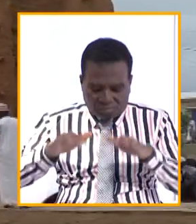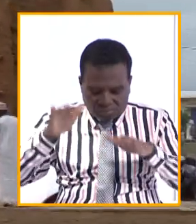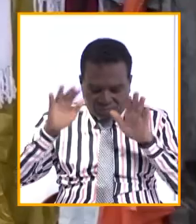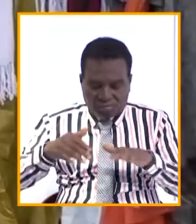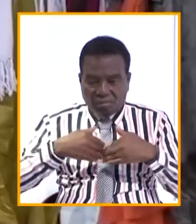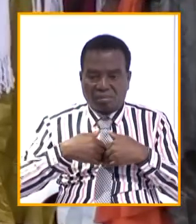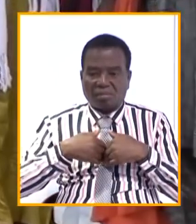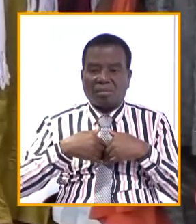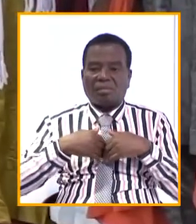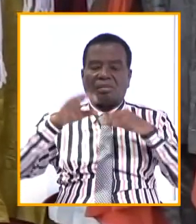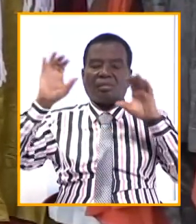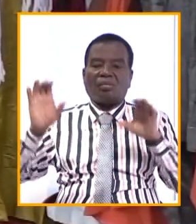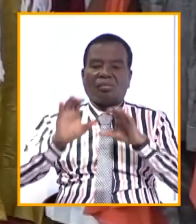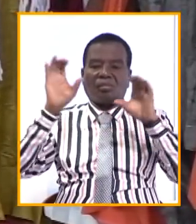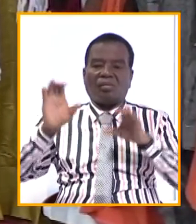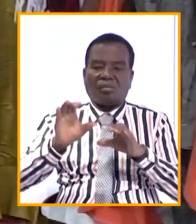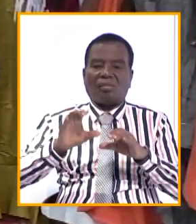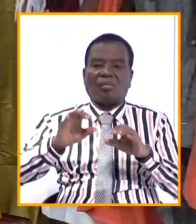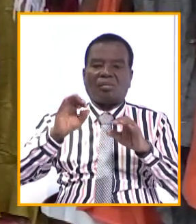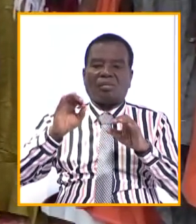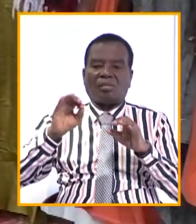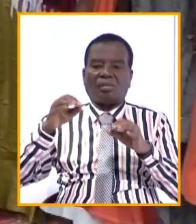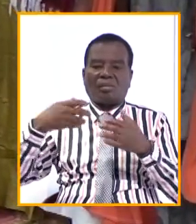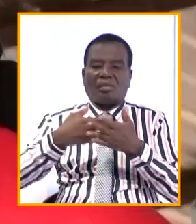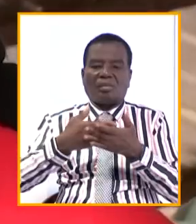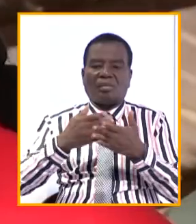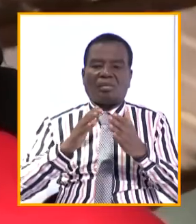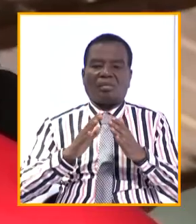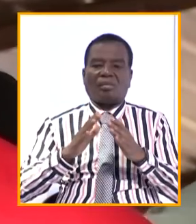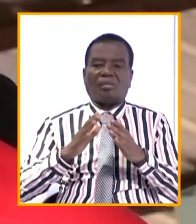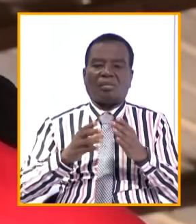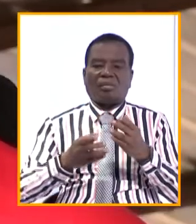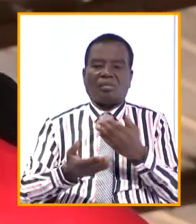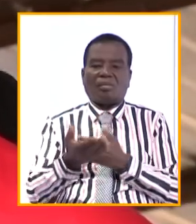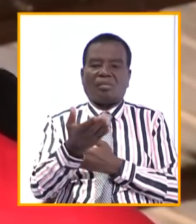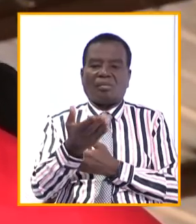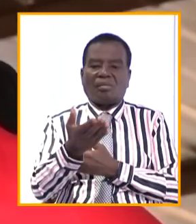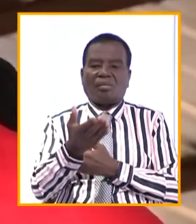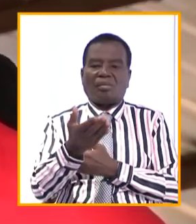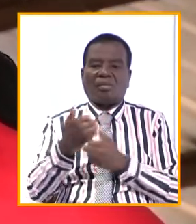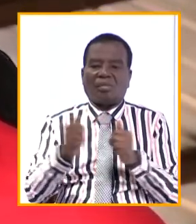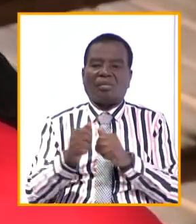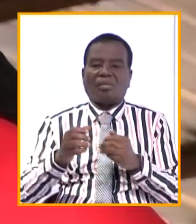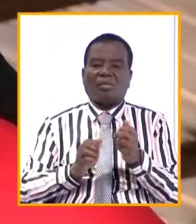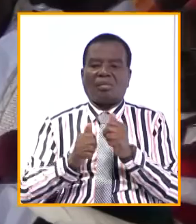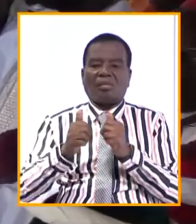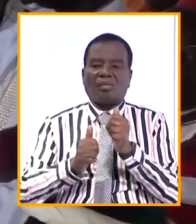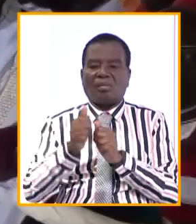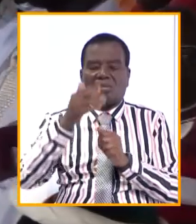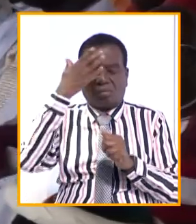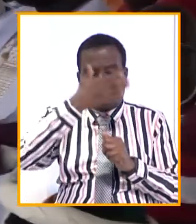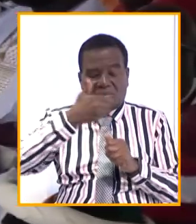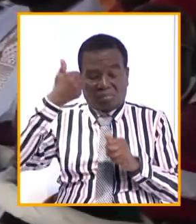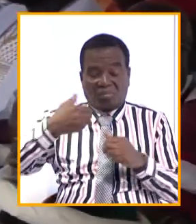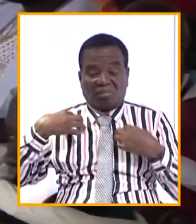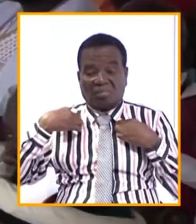célébré la fête de l'Aïd el-Kébi ou fête de Tabaski. Tôt le matin, vêtus de leurs plus beaux vêtements, les fidèles musulmans